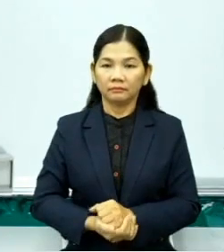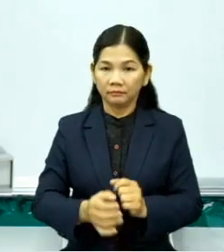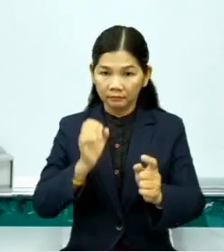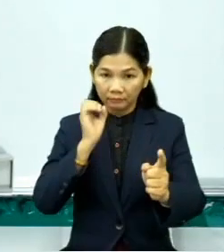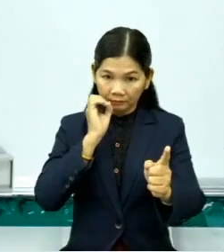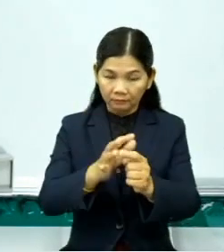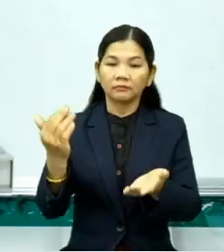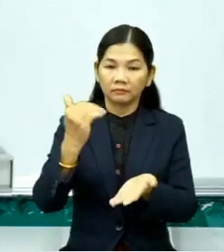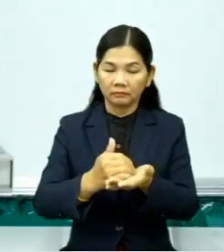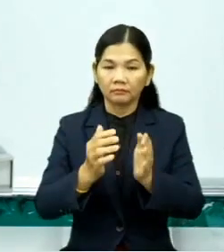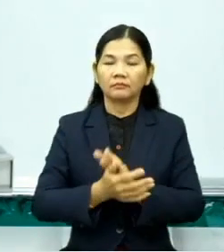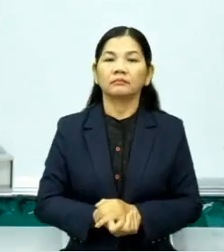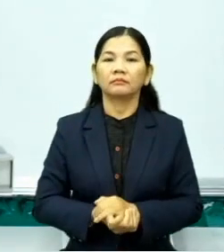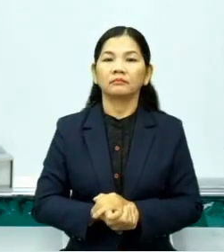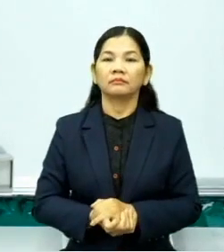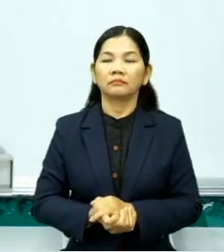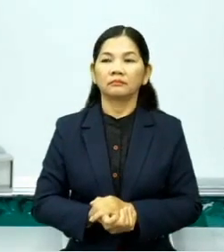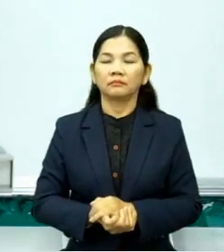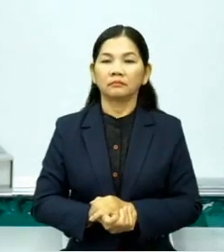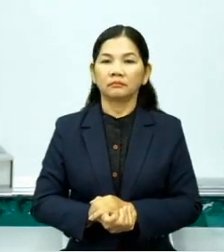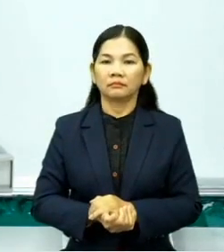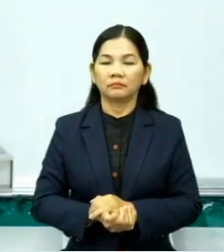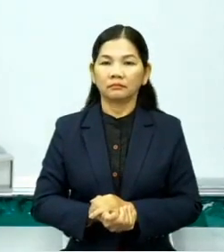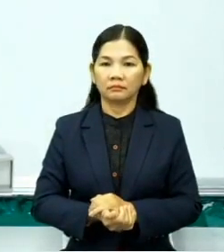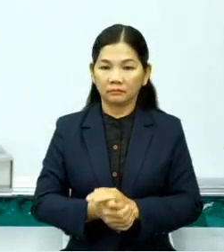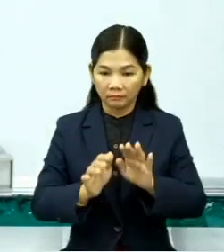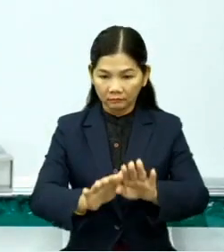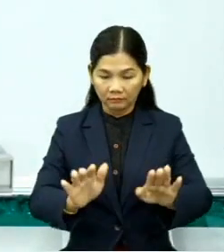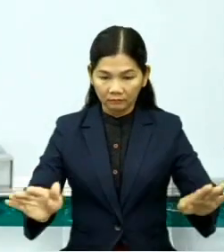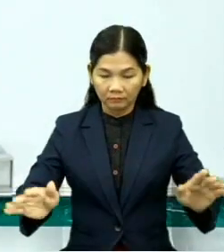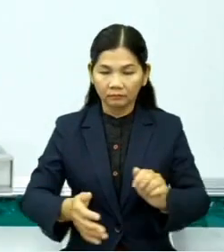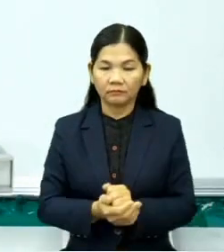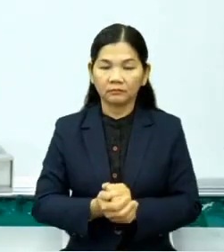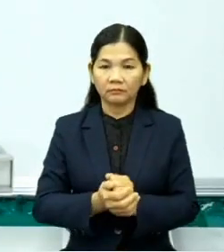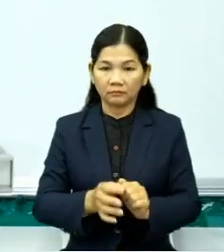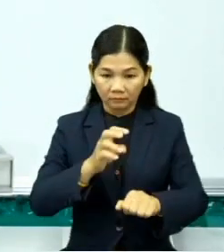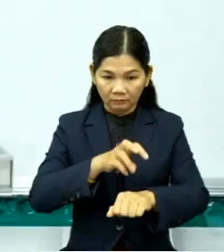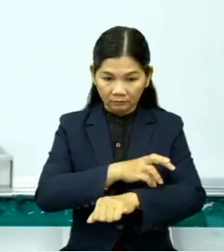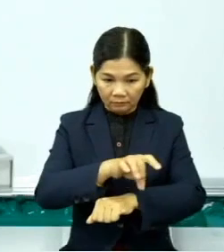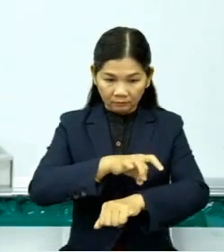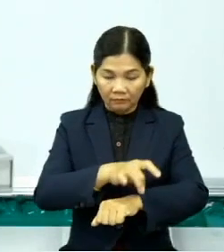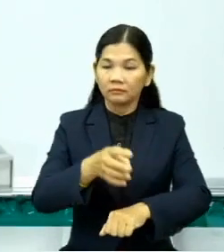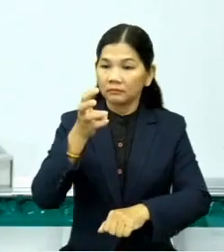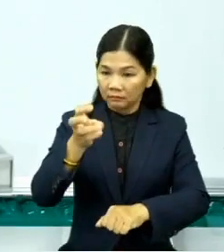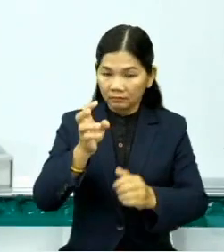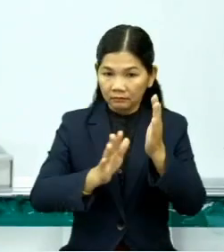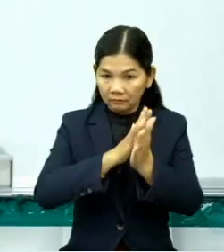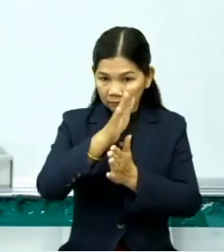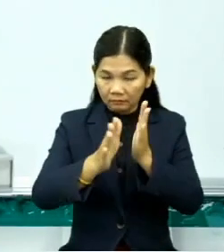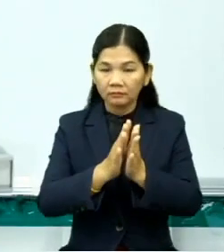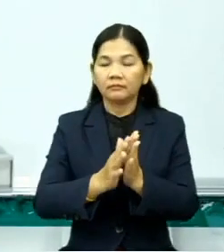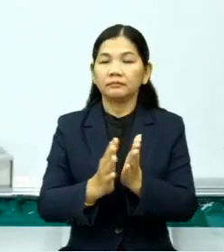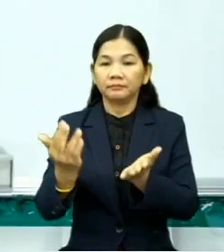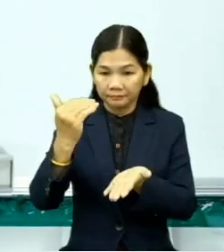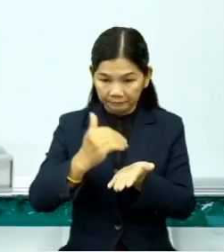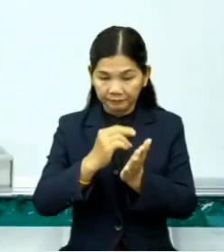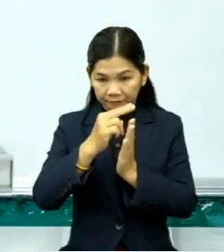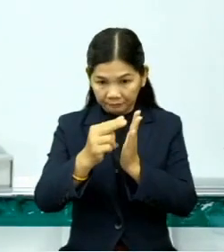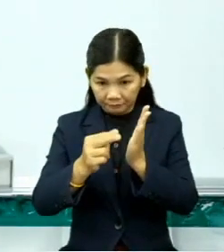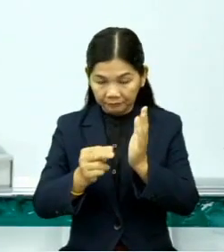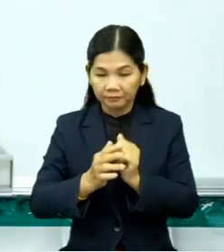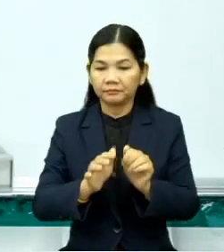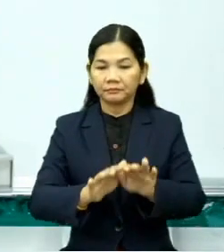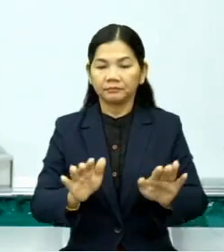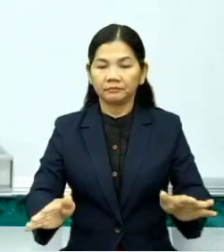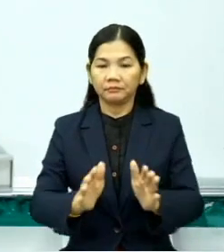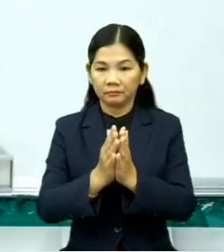តចាអ្នកគ្រូបញ្ជាក់ម្ដងទៀតណាកូនណាចាអញ្ចឹងកូនទាំងអស់គ្នាអ្នកគ្រូទុកពេលឲ្យកូនចាអានអត្ថបទម្ដងទៀតចាសម្រាប់កូនដែ